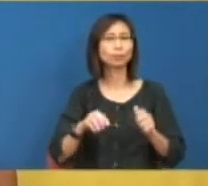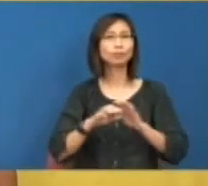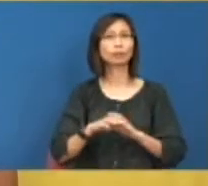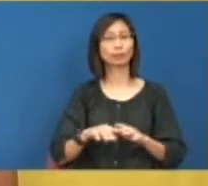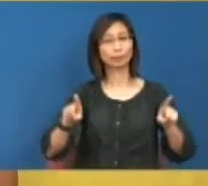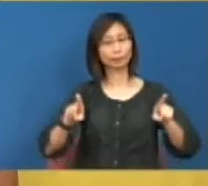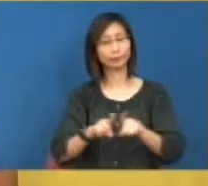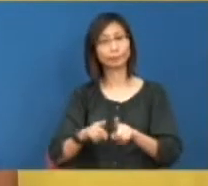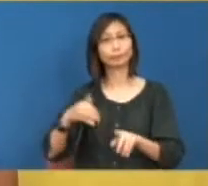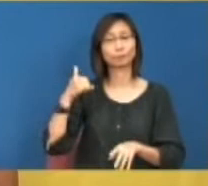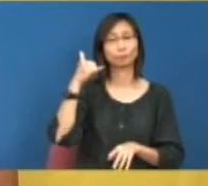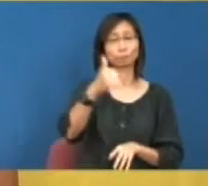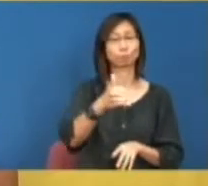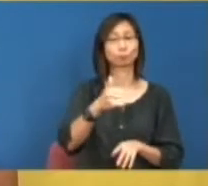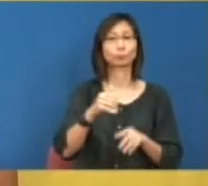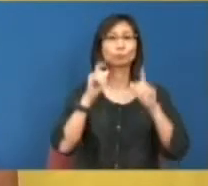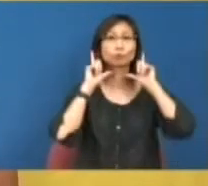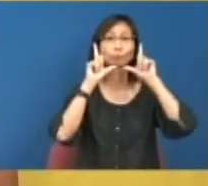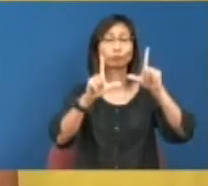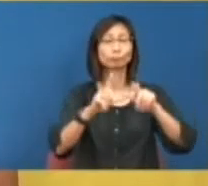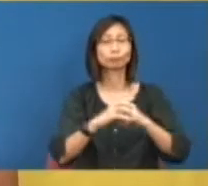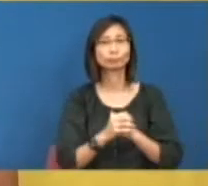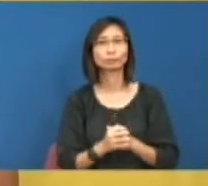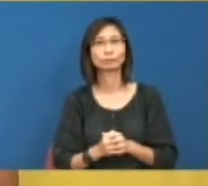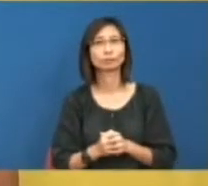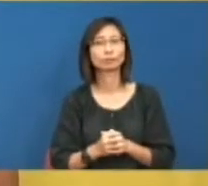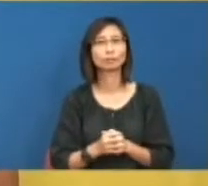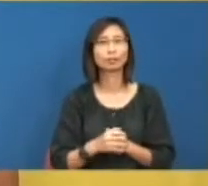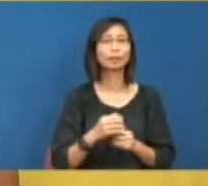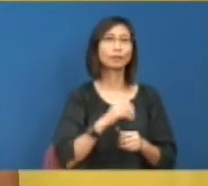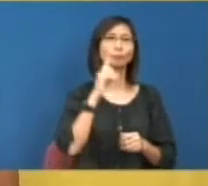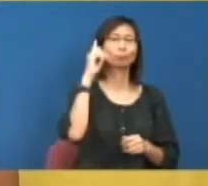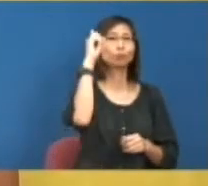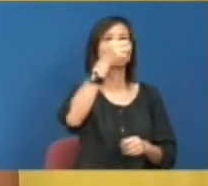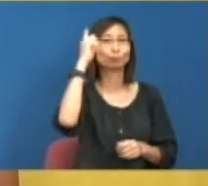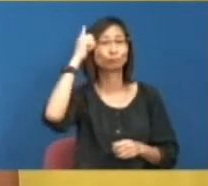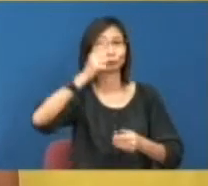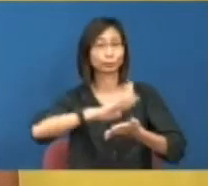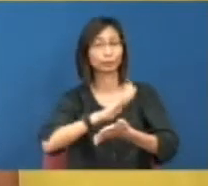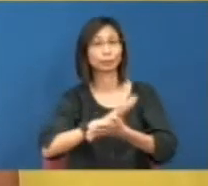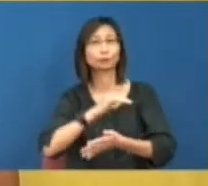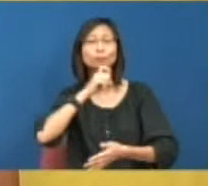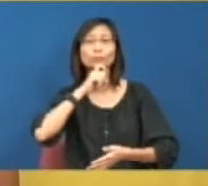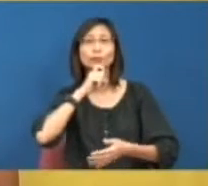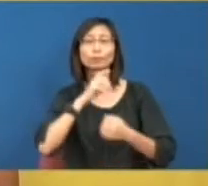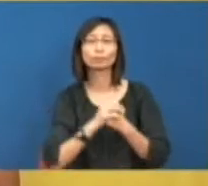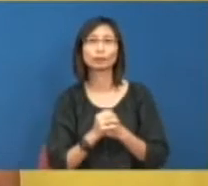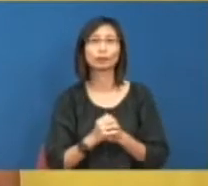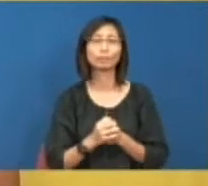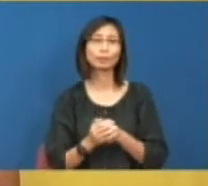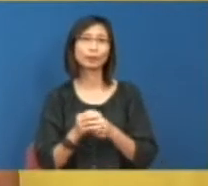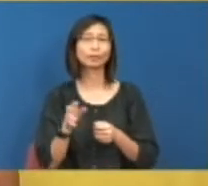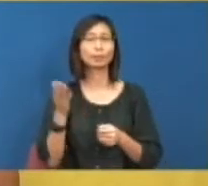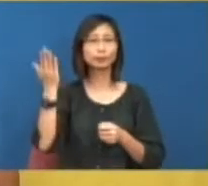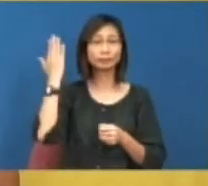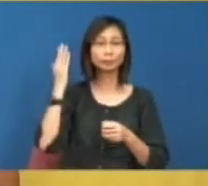啊。咁当然每一年都会聚焦㗎啦，本应未有呢个替死机制之前呢就应该係即係讲呢一个官